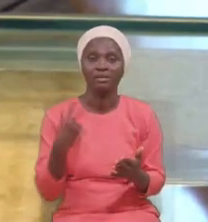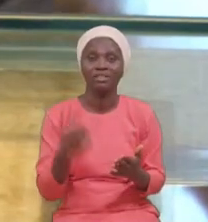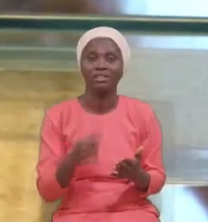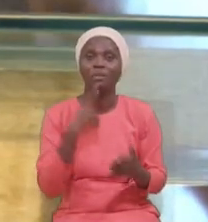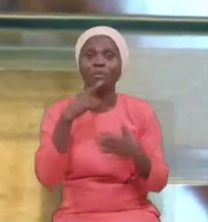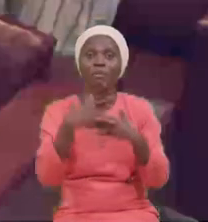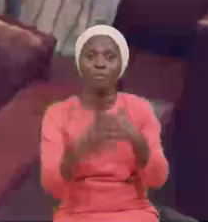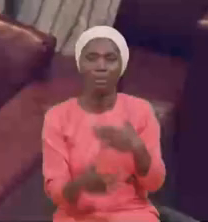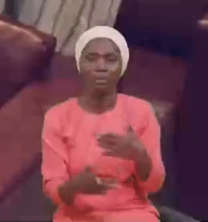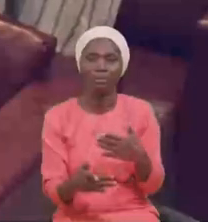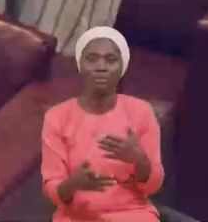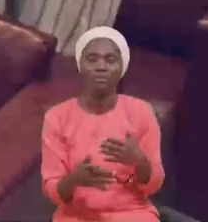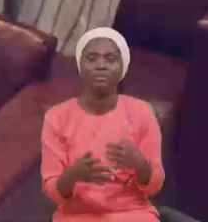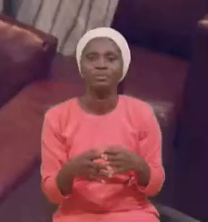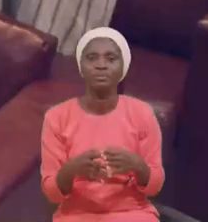le sang